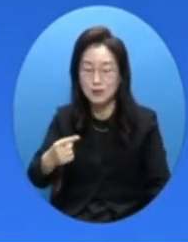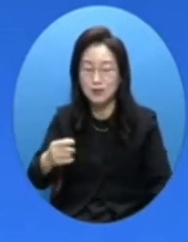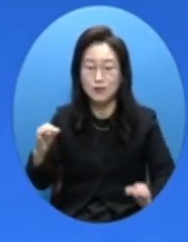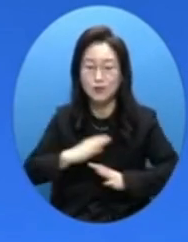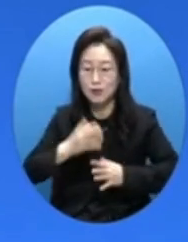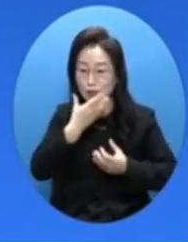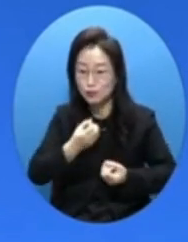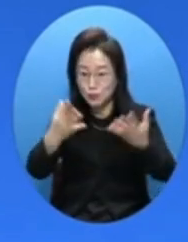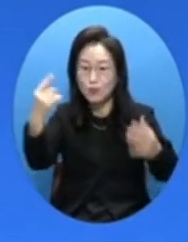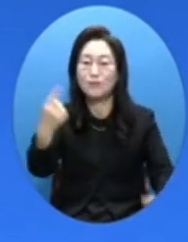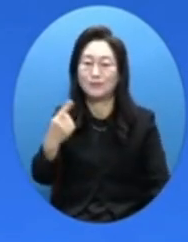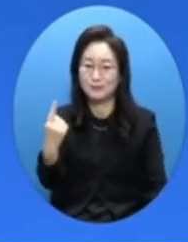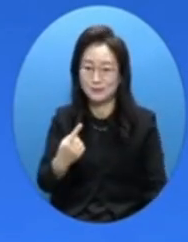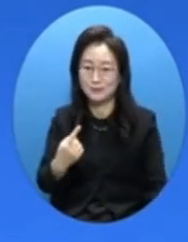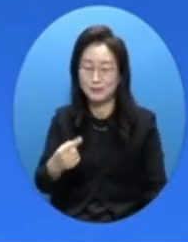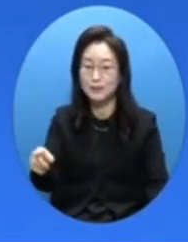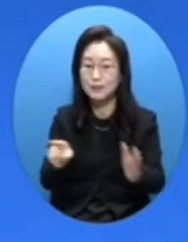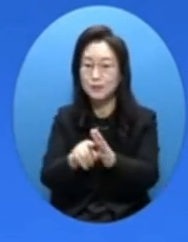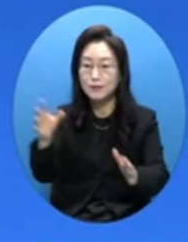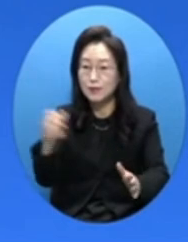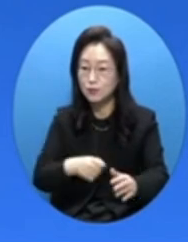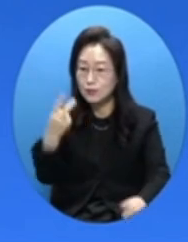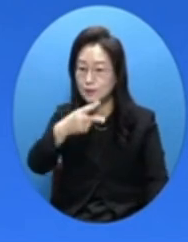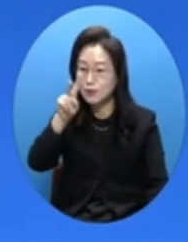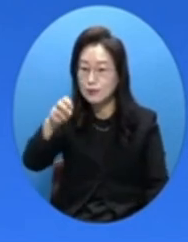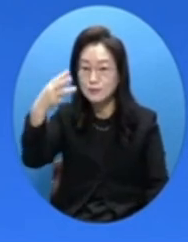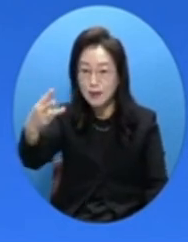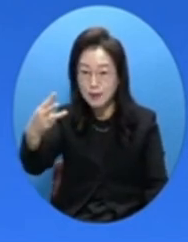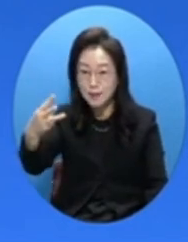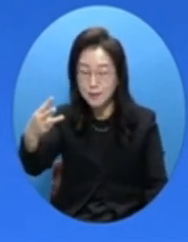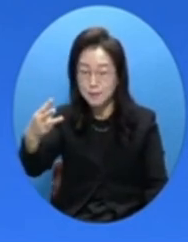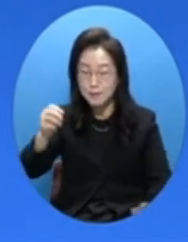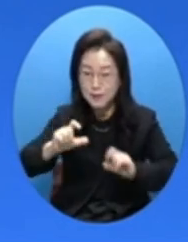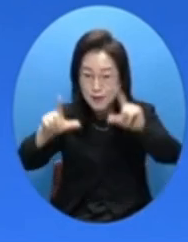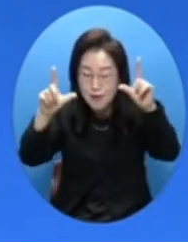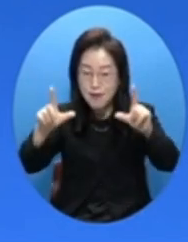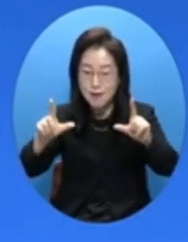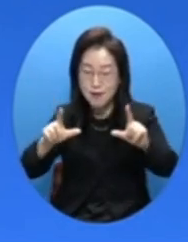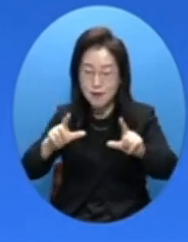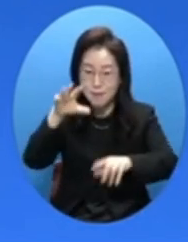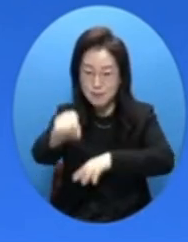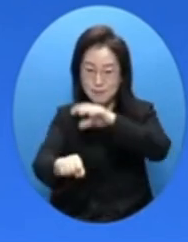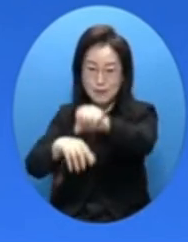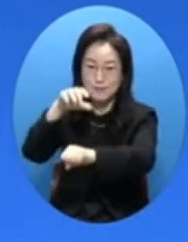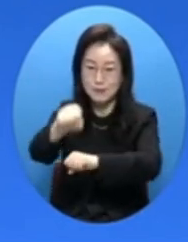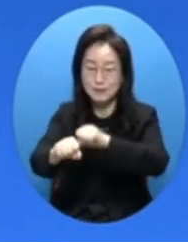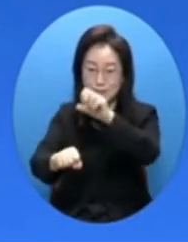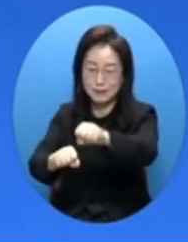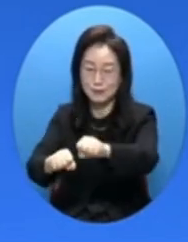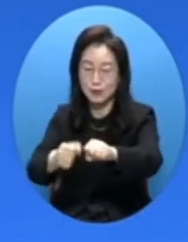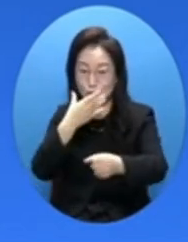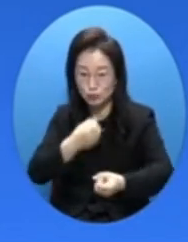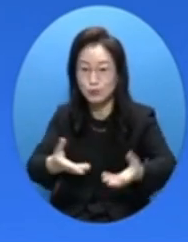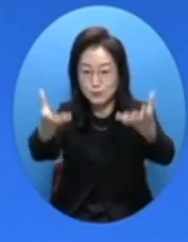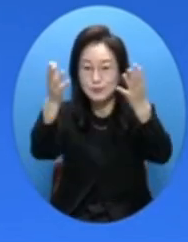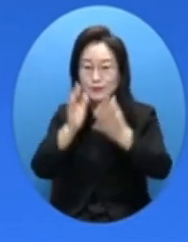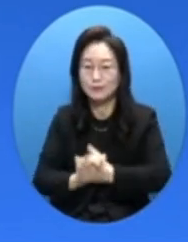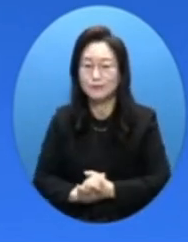임할 것입니다. 믿음으로 2023이라고 하는 가난을 정복해 나가는 여러분 모두가 되시기를 주님의 이름으로